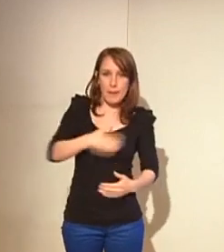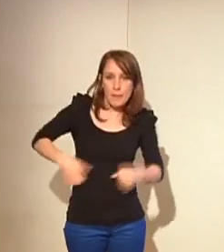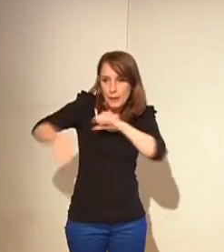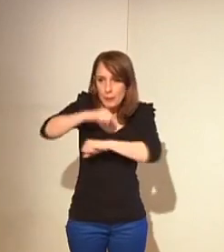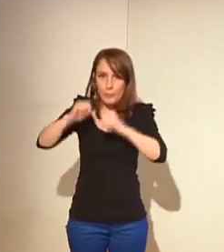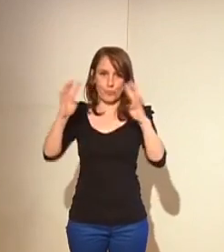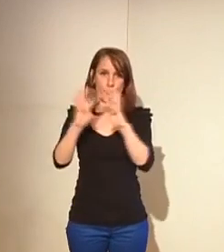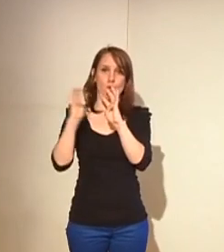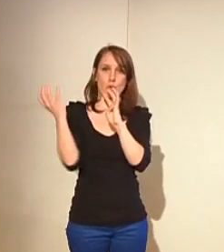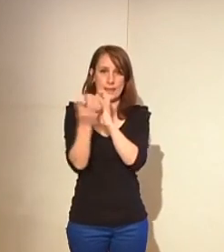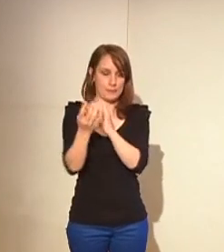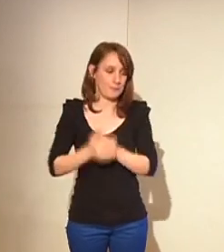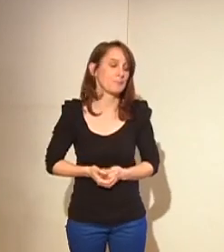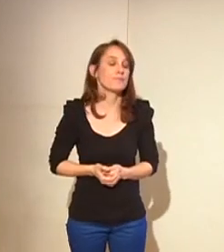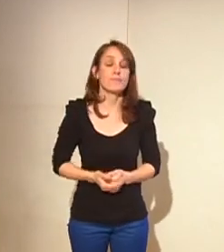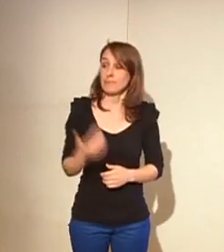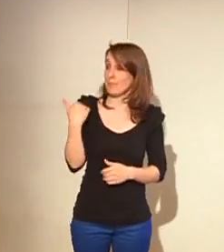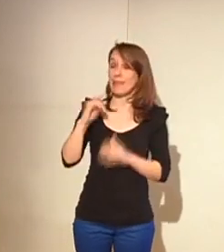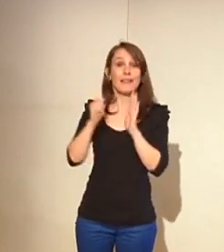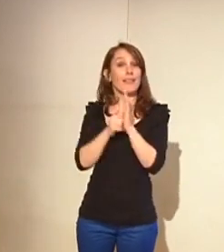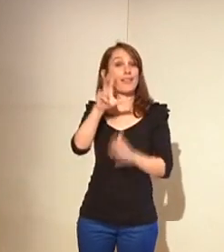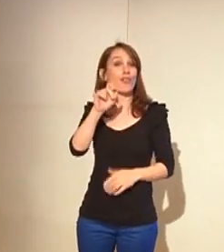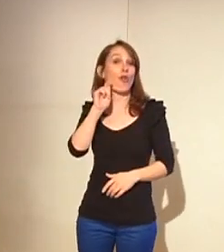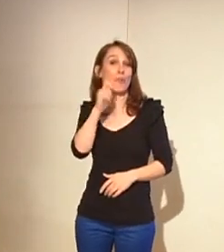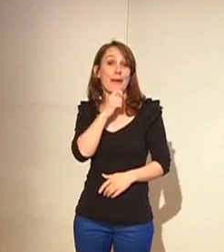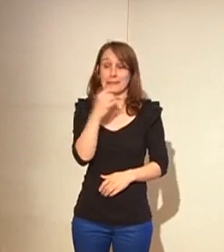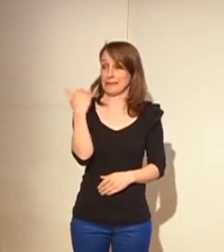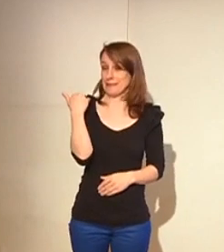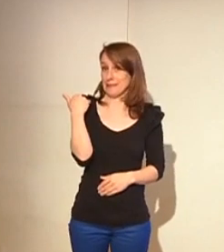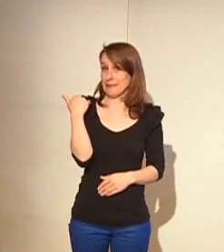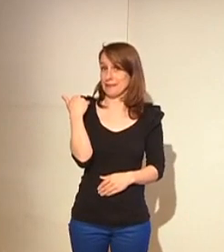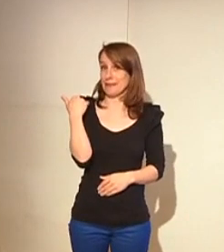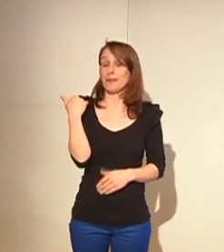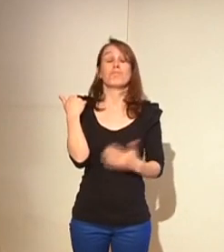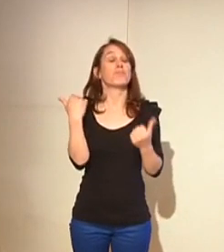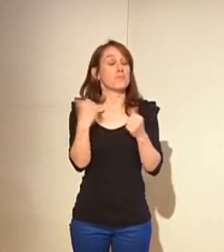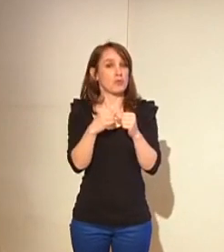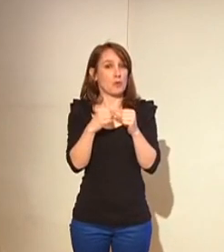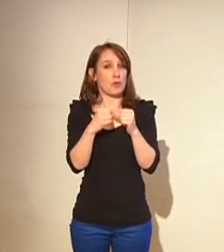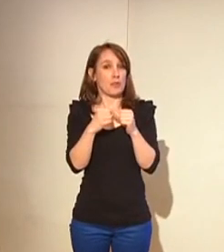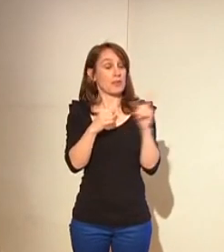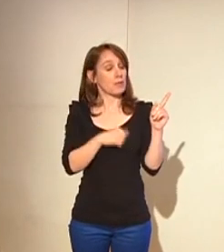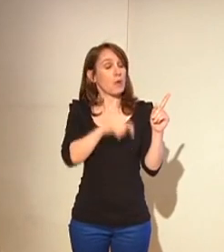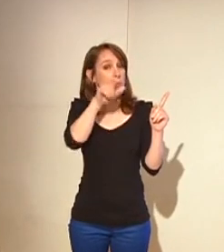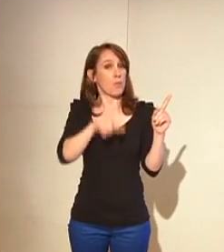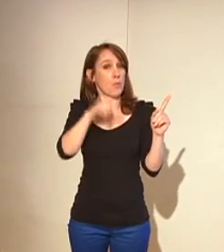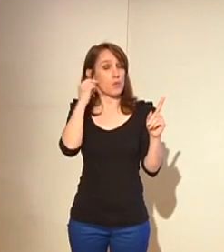conseil au soir du 30 mars dernier nous avons aussi entendu la seule